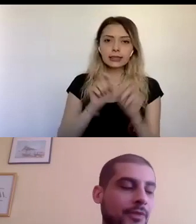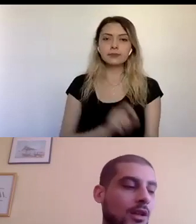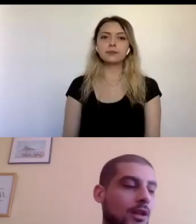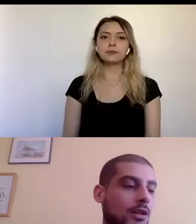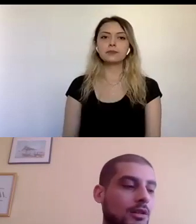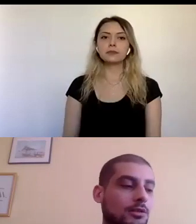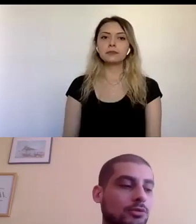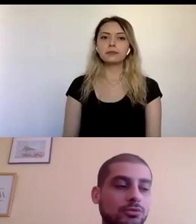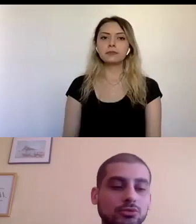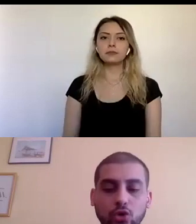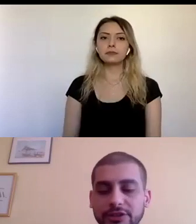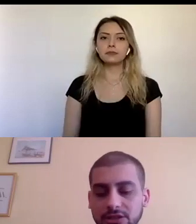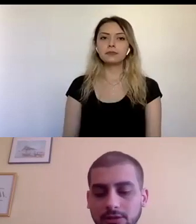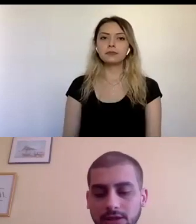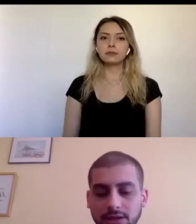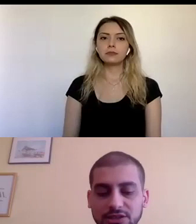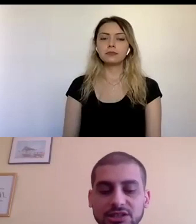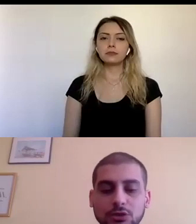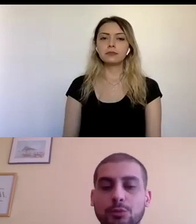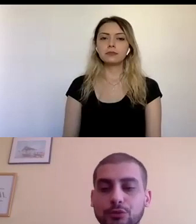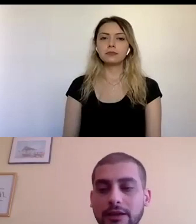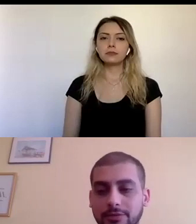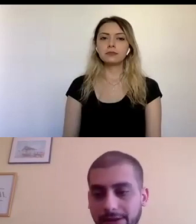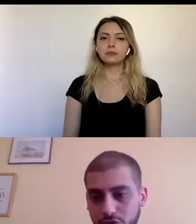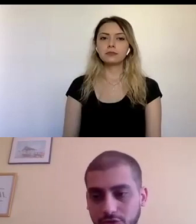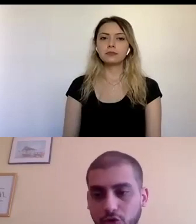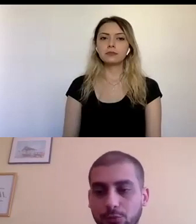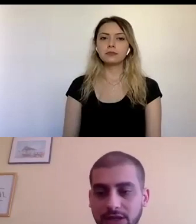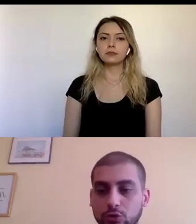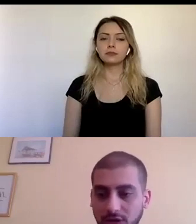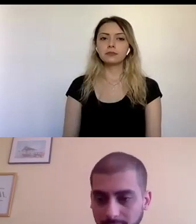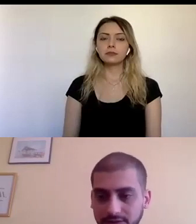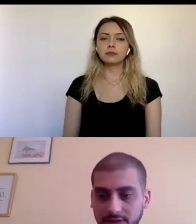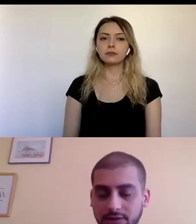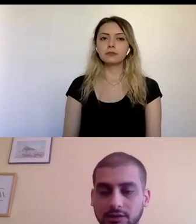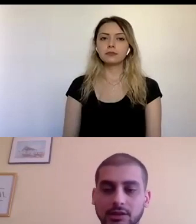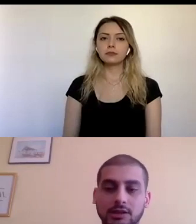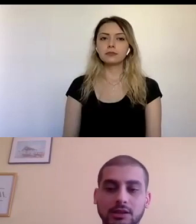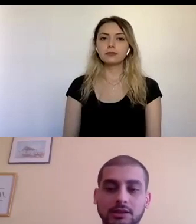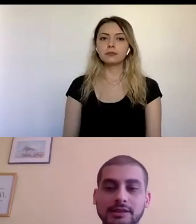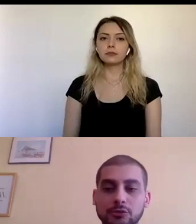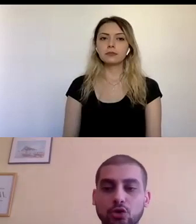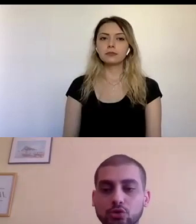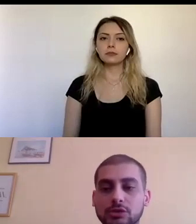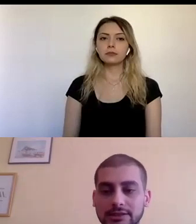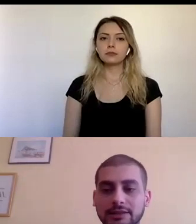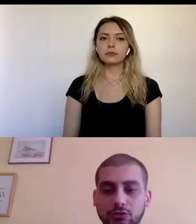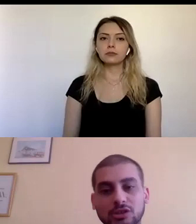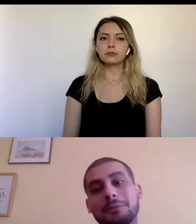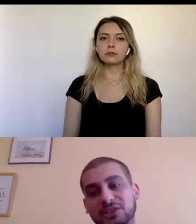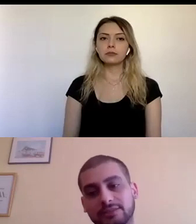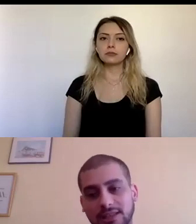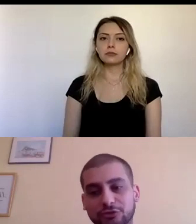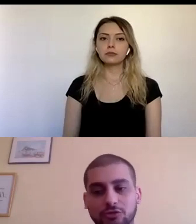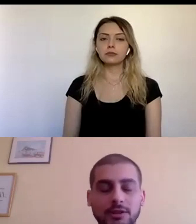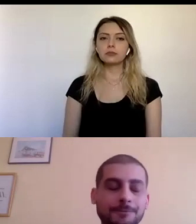beklediğim. Tor için çeşitli köprüler mevcut. O köprüleri kullanabilirsiniz. Zaten Tor'u